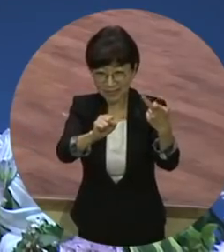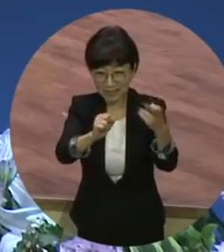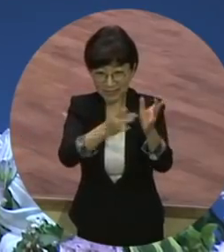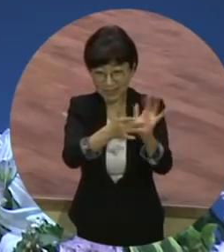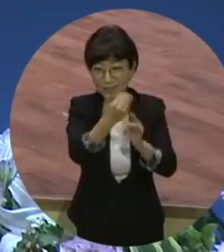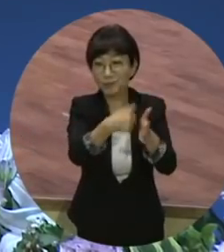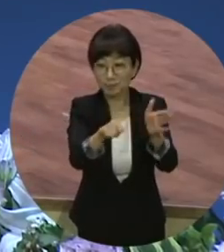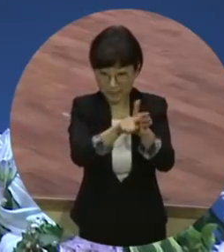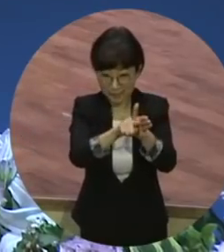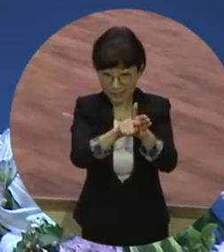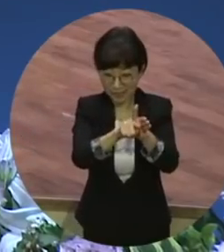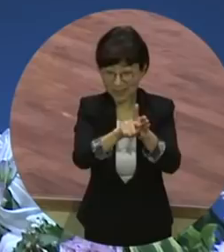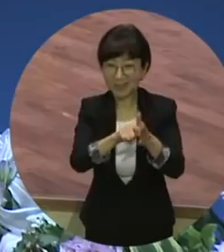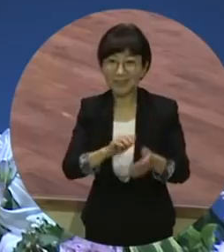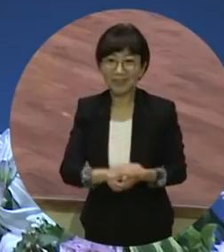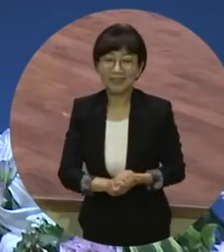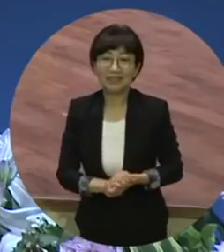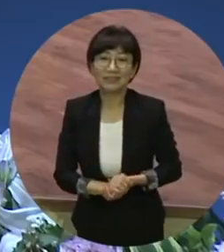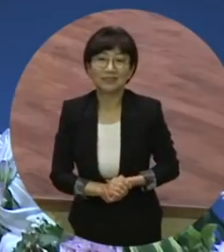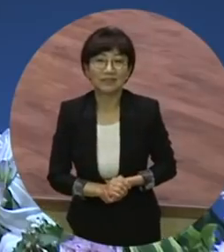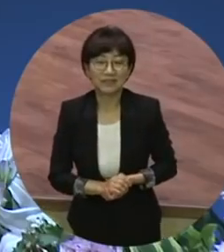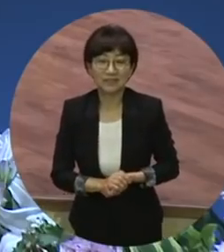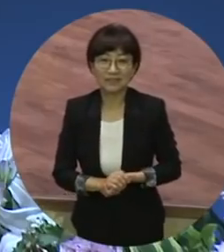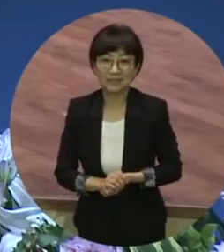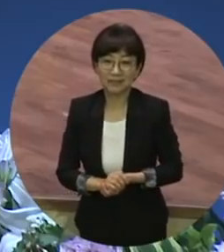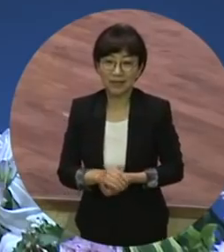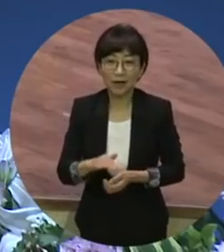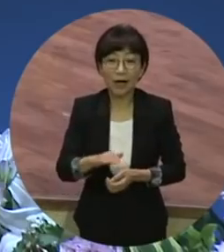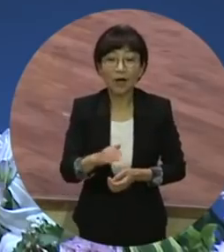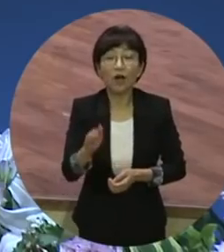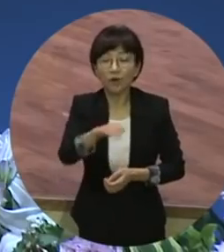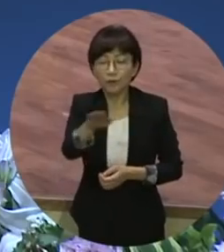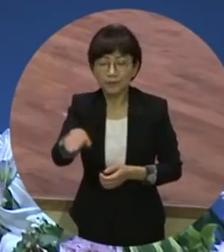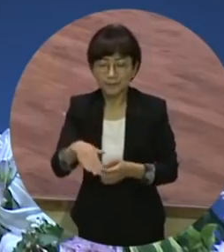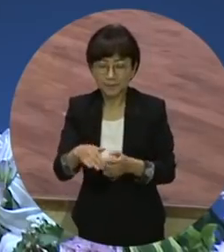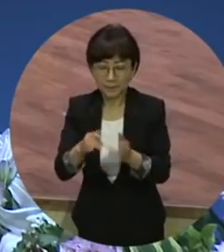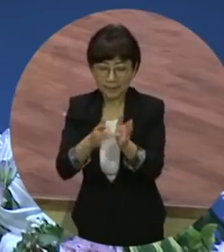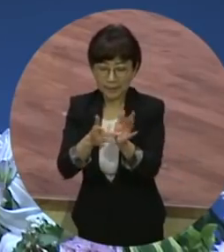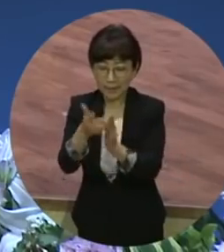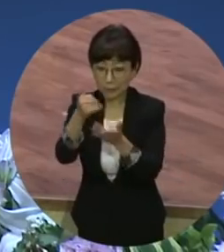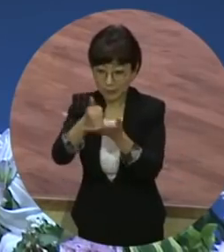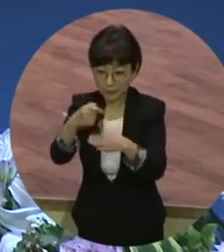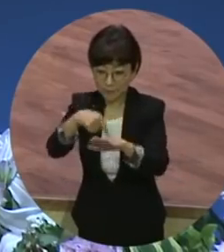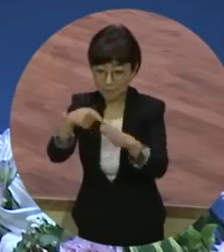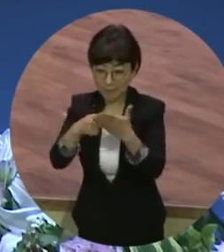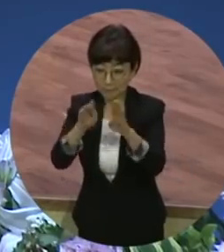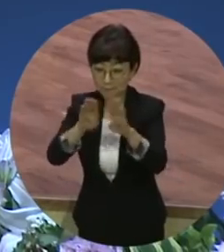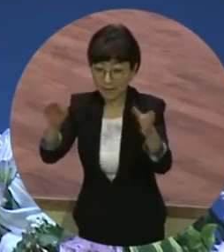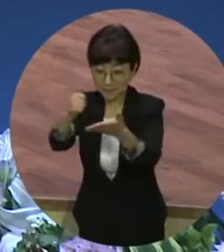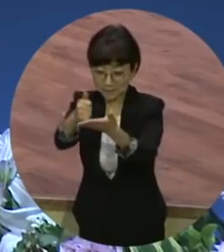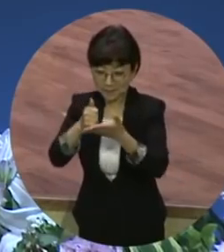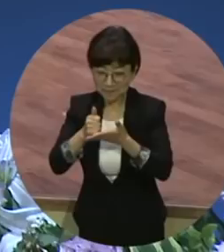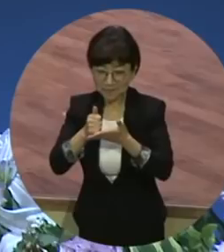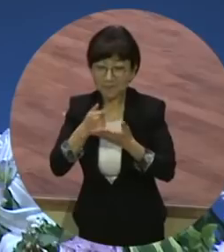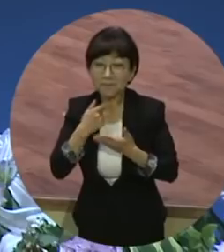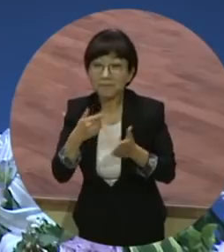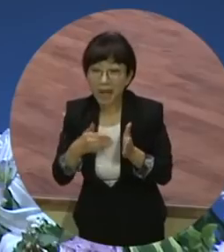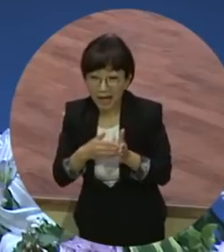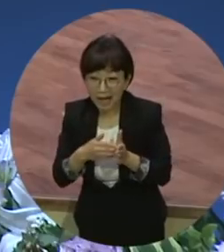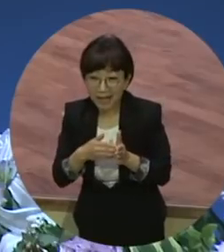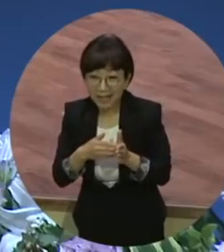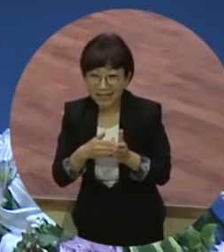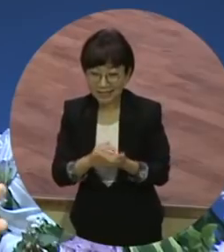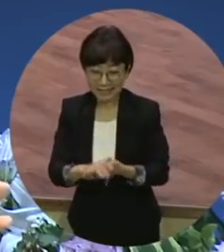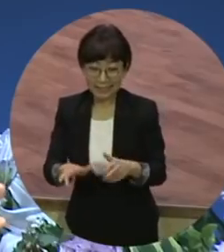그런데 영접했습니다. 하나님의 자녀가 됐습니다. 전에는 생존에 끌려, 전에는 본능에 끌려 살았던 존재가 이제는